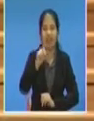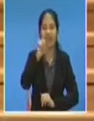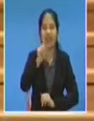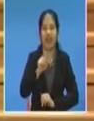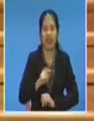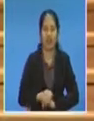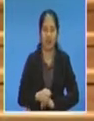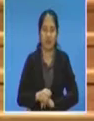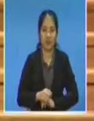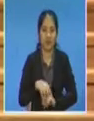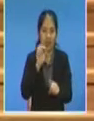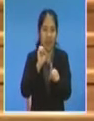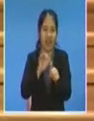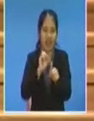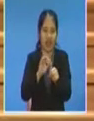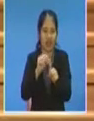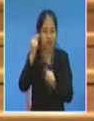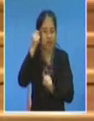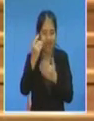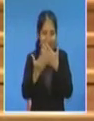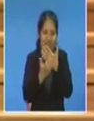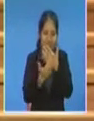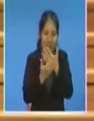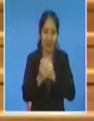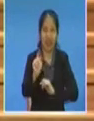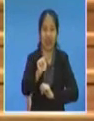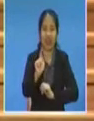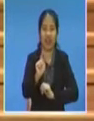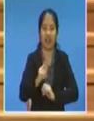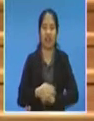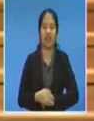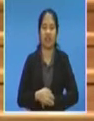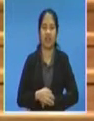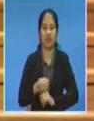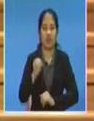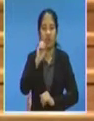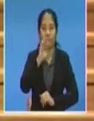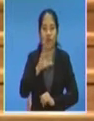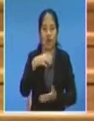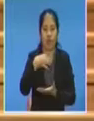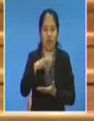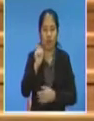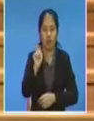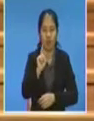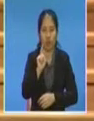ามก็จะตอบว่าสวยอย่างมีคุณค่า